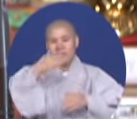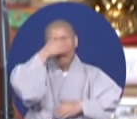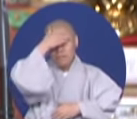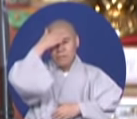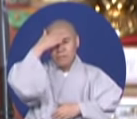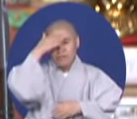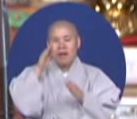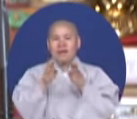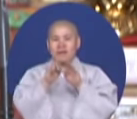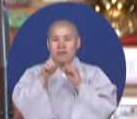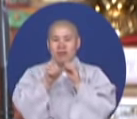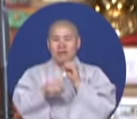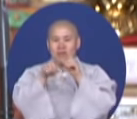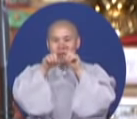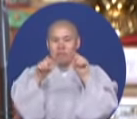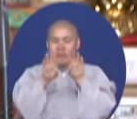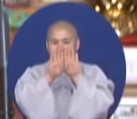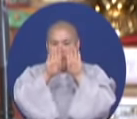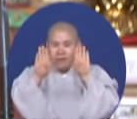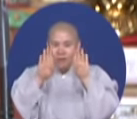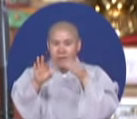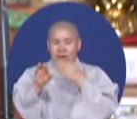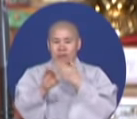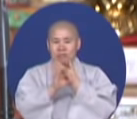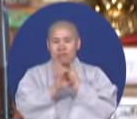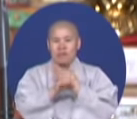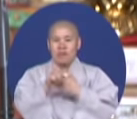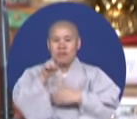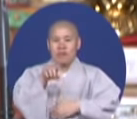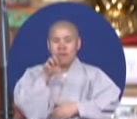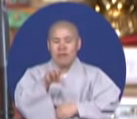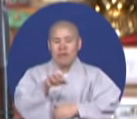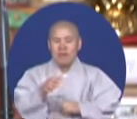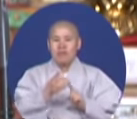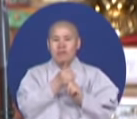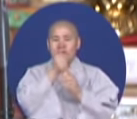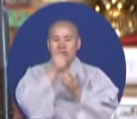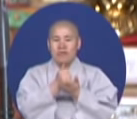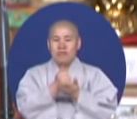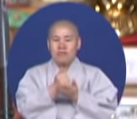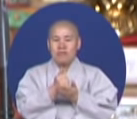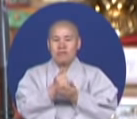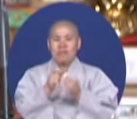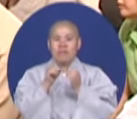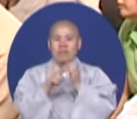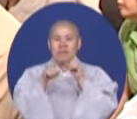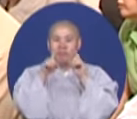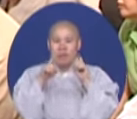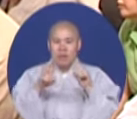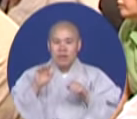절문 딱 열고 들어가면 그곳은 부처님 도량이다.